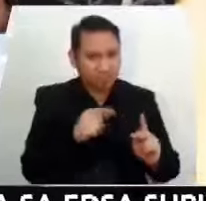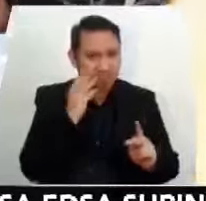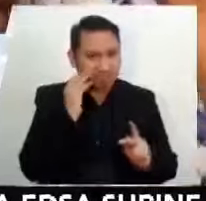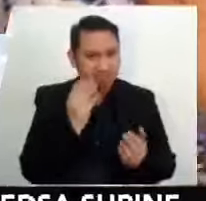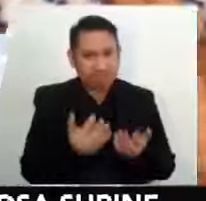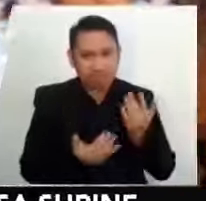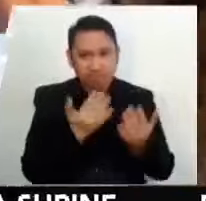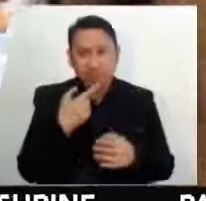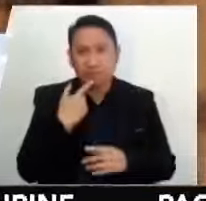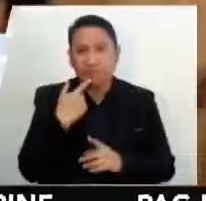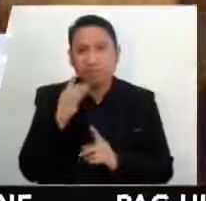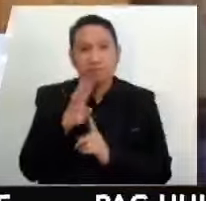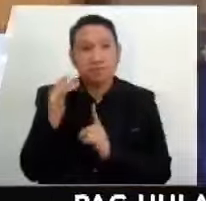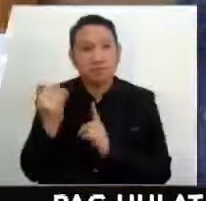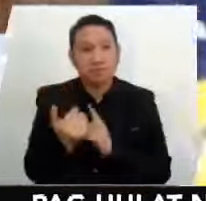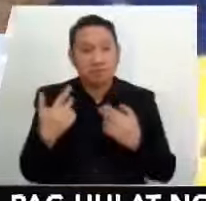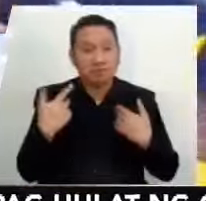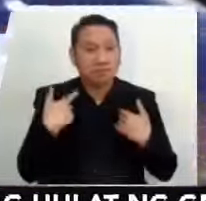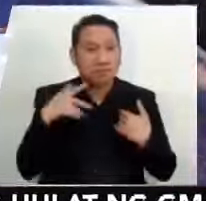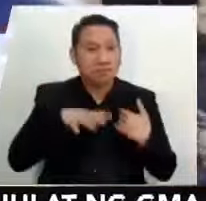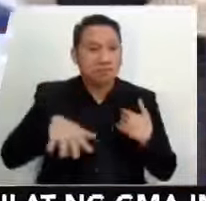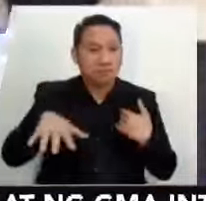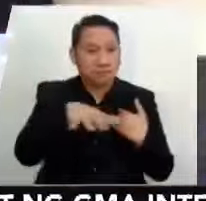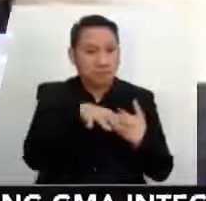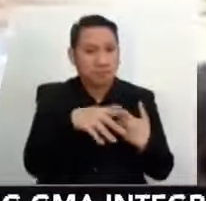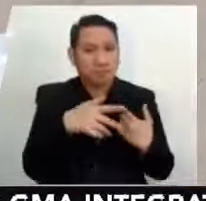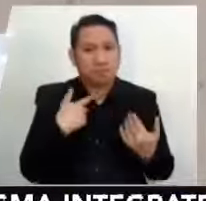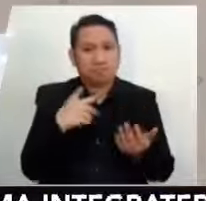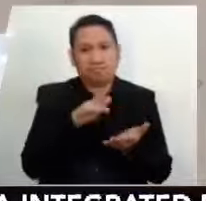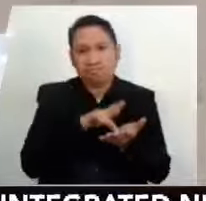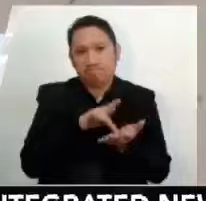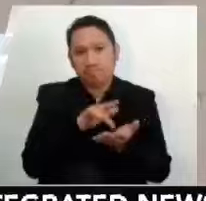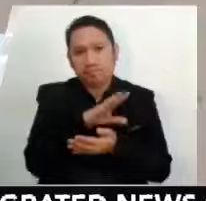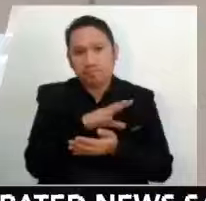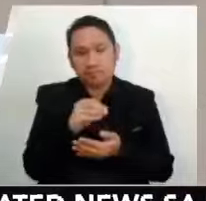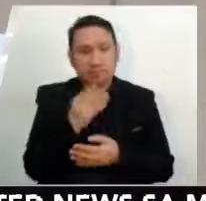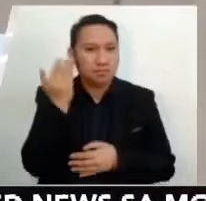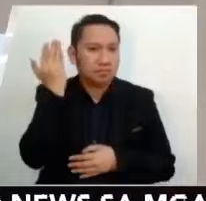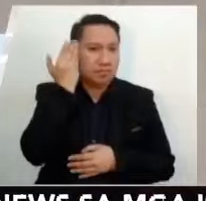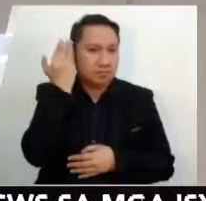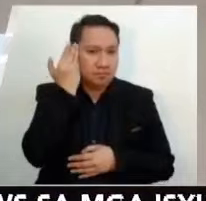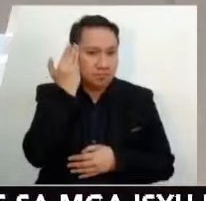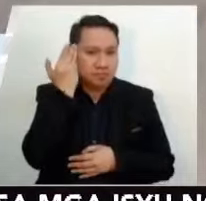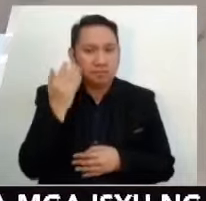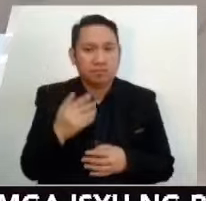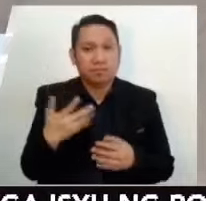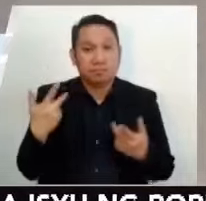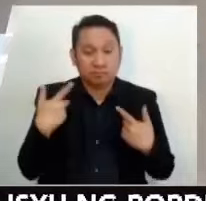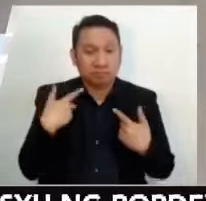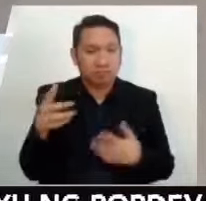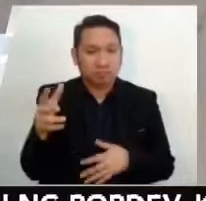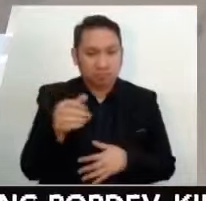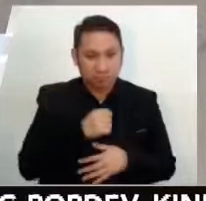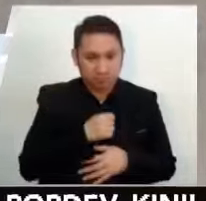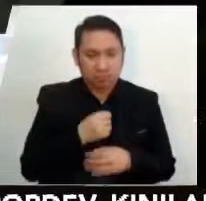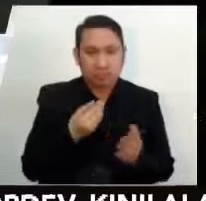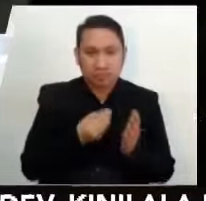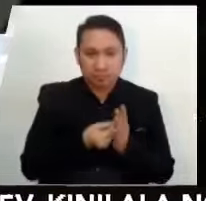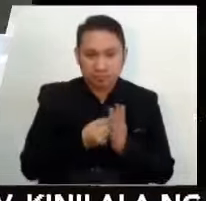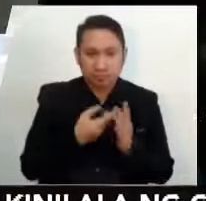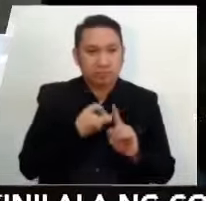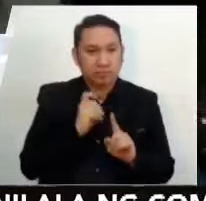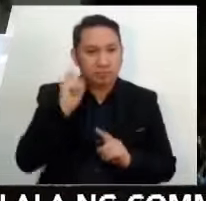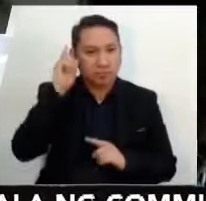may Ilan kasing mga residente ang nananamantala at nagpapanggap na nasunugan para makakuha ng ayuda sa gobyerno